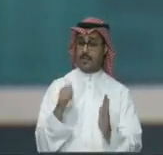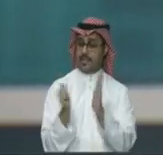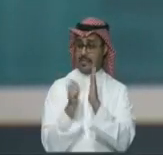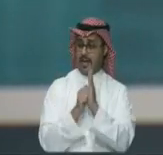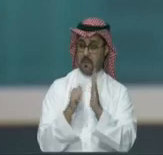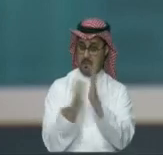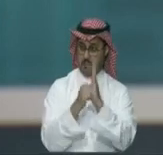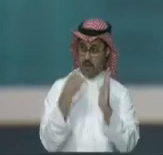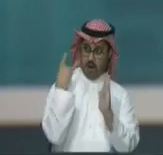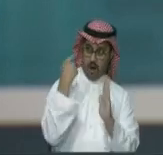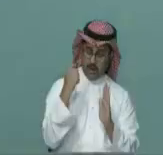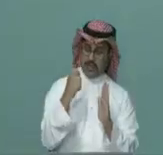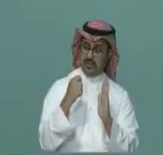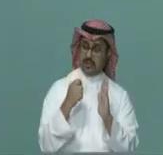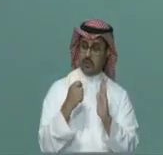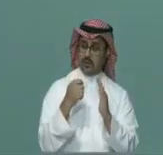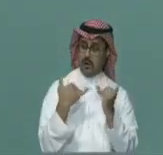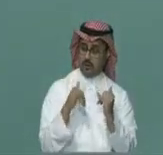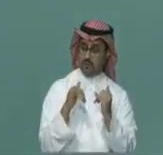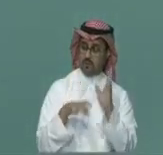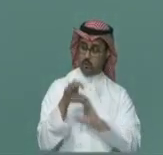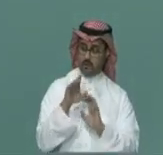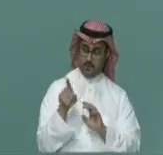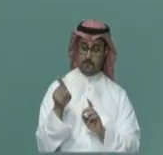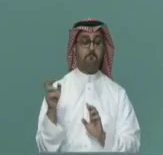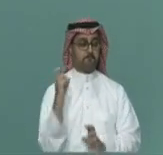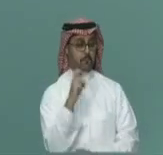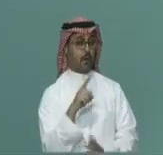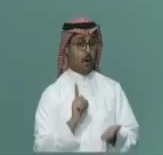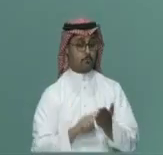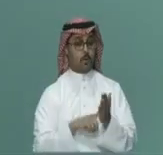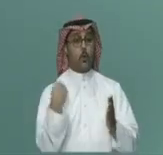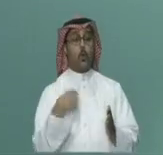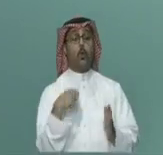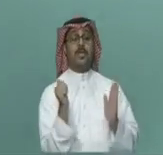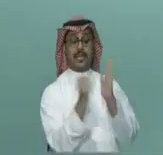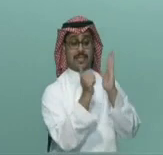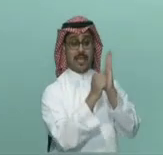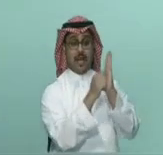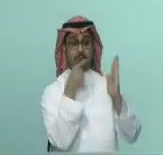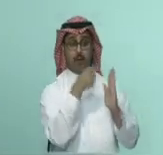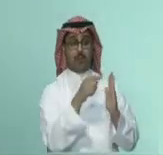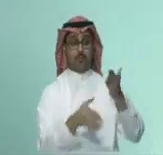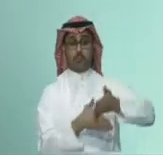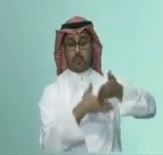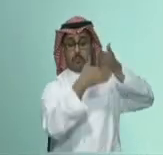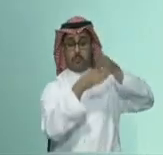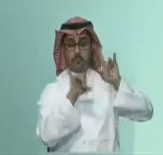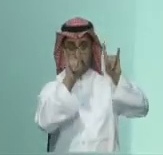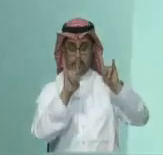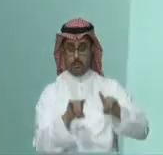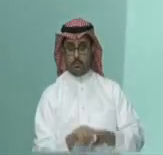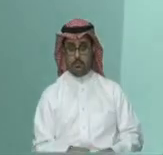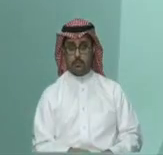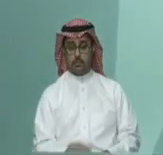شرائح المجتمع السعودي؟ والله لا شك أستاذ عبد الله، لأنها أساسا أنها نوعت كل ما هو يعني متاح. سابقا كان ما